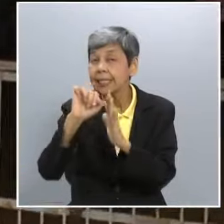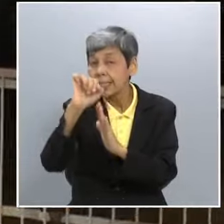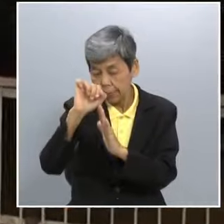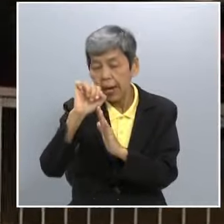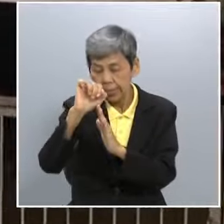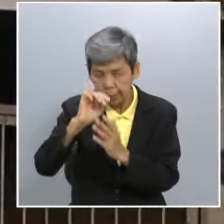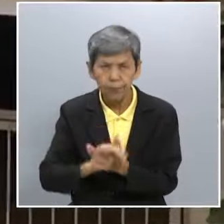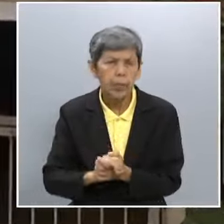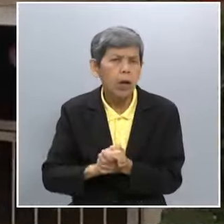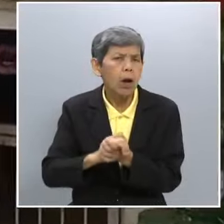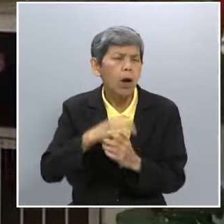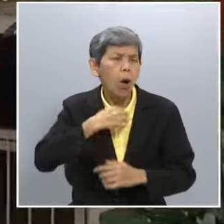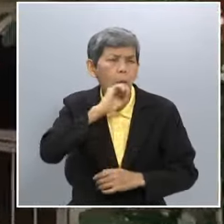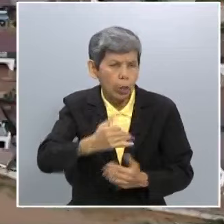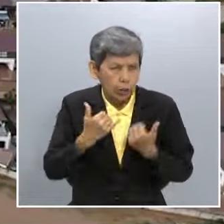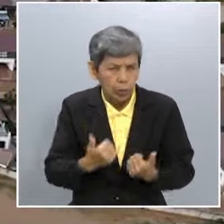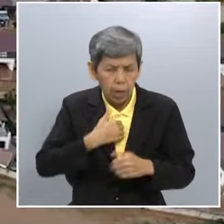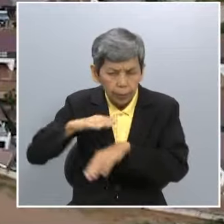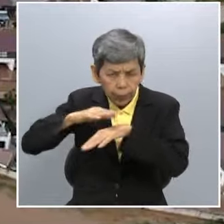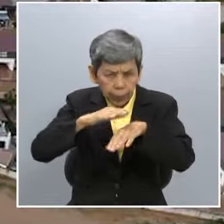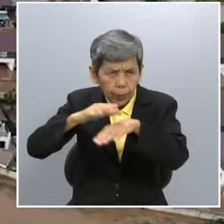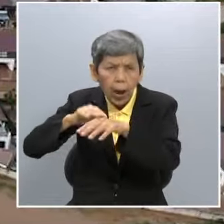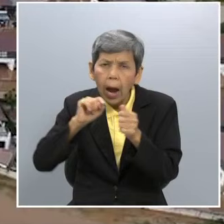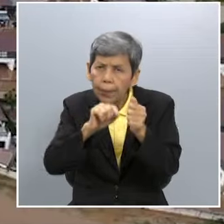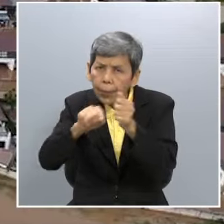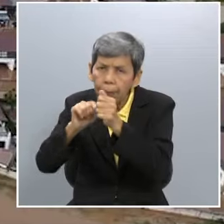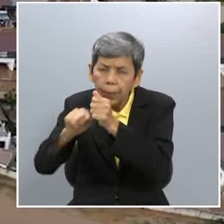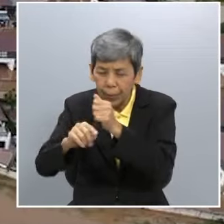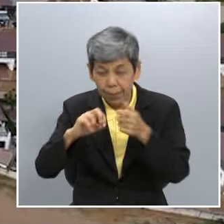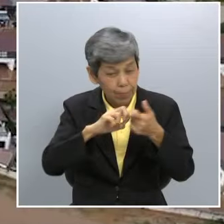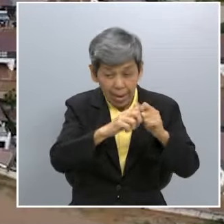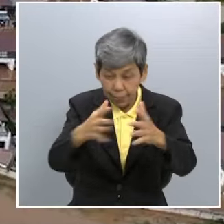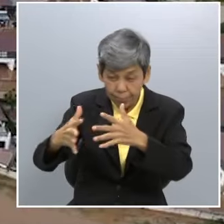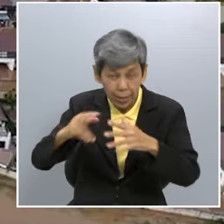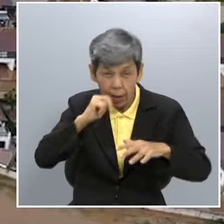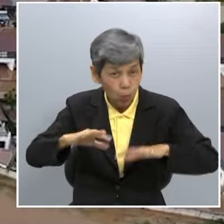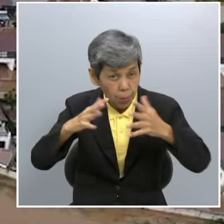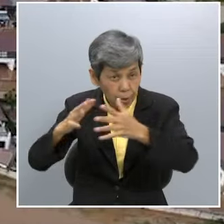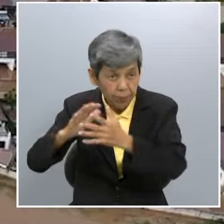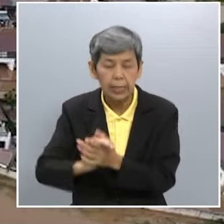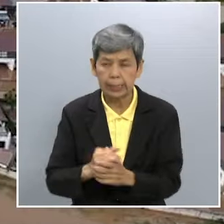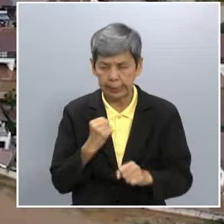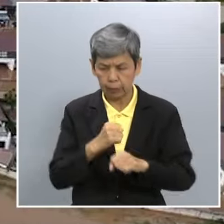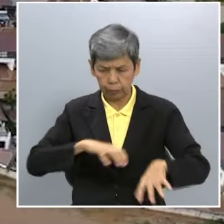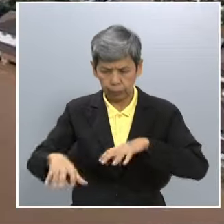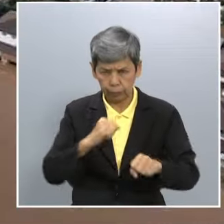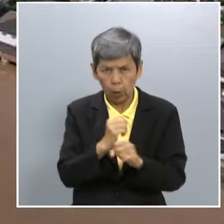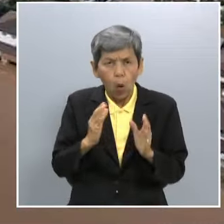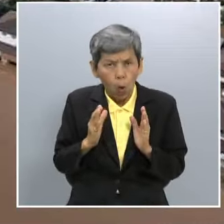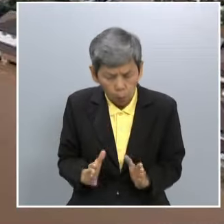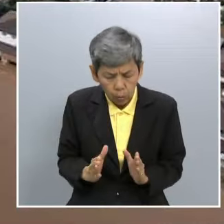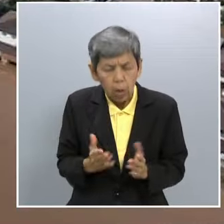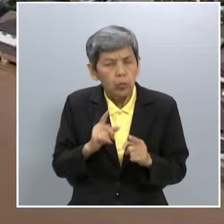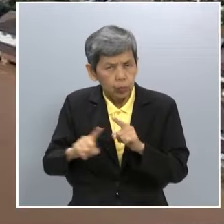เผื่อนอุดมบอกว่าตอนนี้สั่งการให้ทุกอำเภอที่ไม่ได้รับผลกระทบจากน้ำท่วมนะคะให้เตรียมพร้อมกำลังคนและอุปก